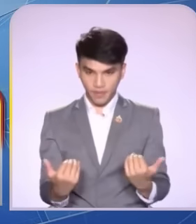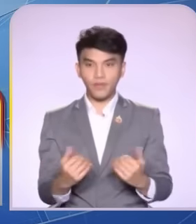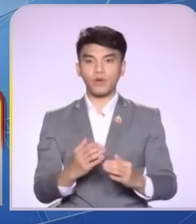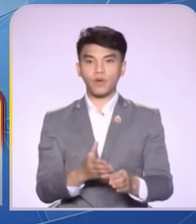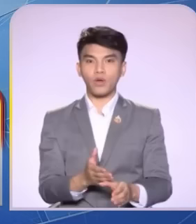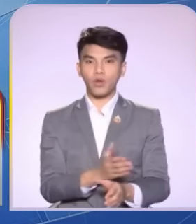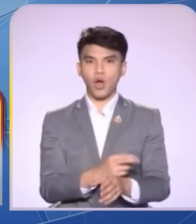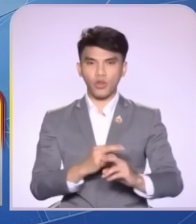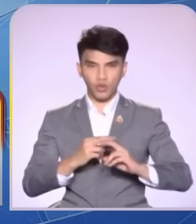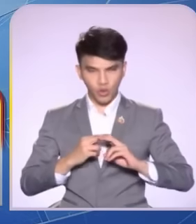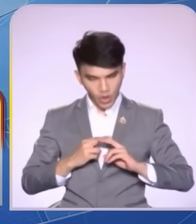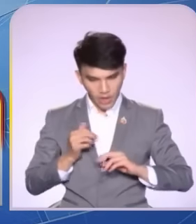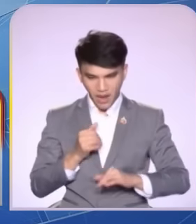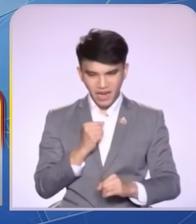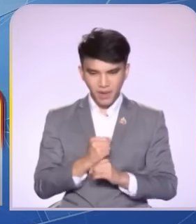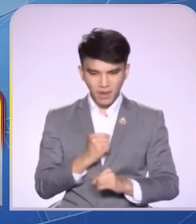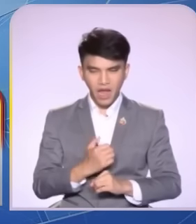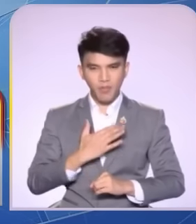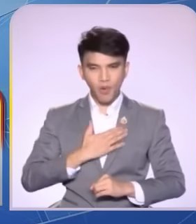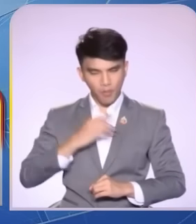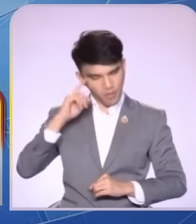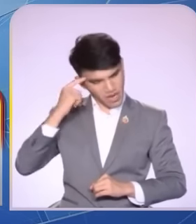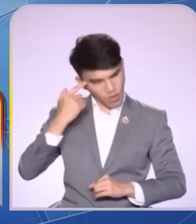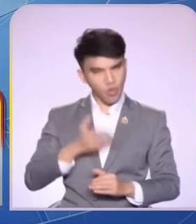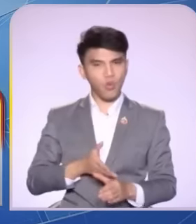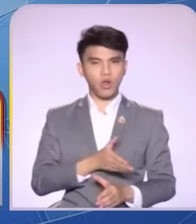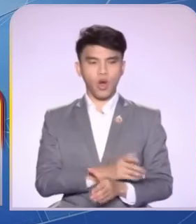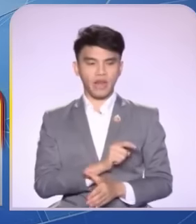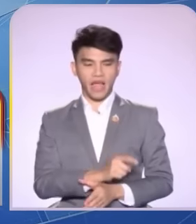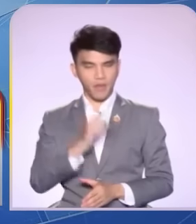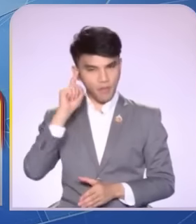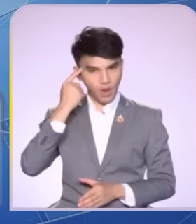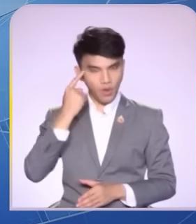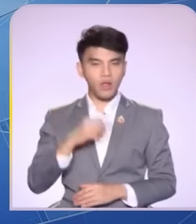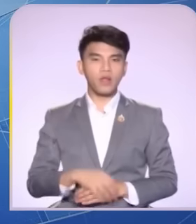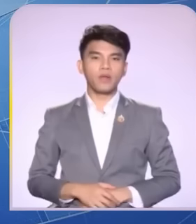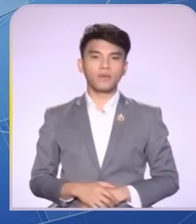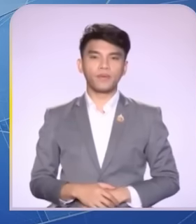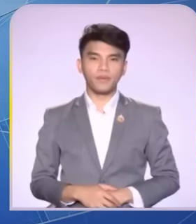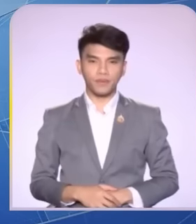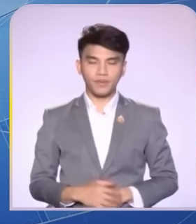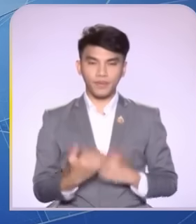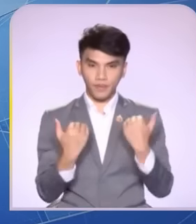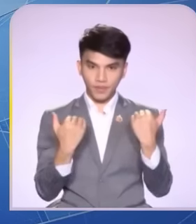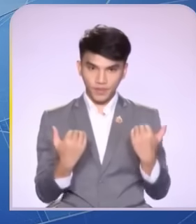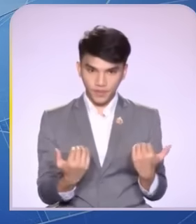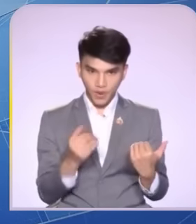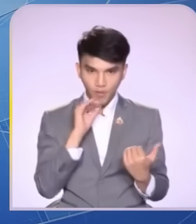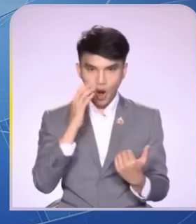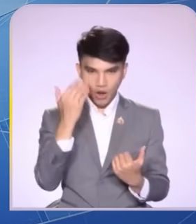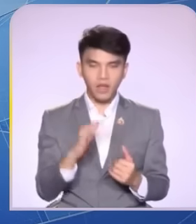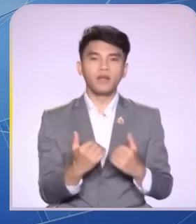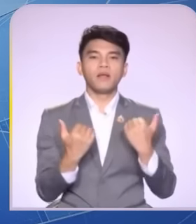จะเกิดอะไรขึ้นบ้างก็บอกว่าผมไม่รู ้นี่คือหนึ่งในผู้ที่ออกมาแสดงตัวแ